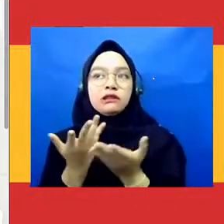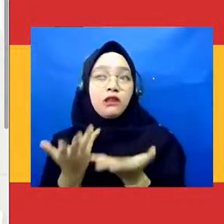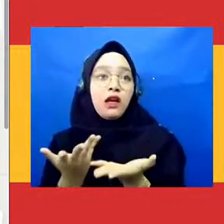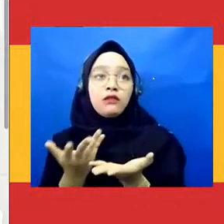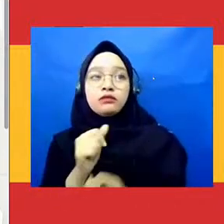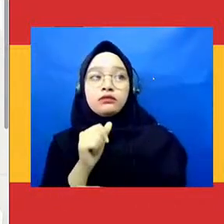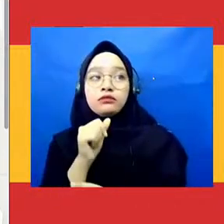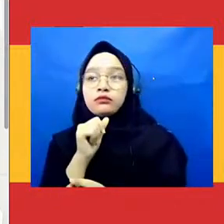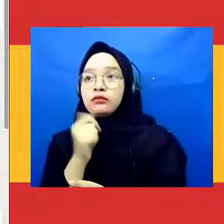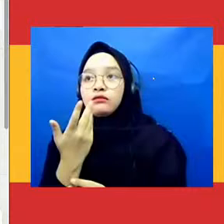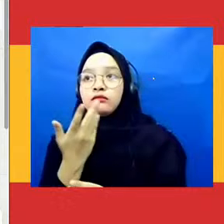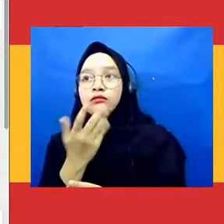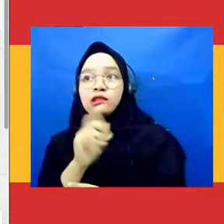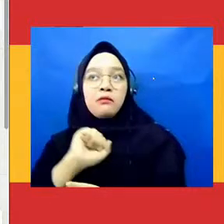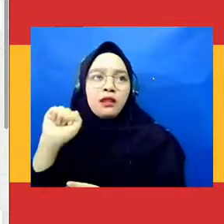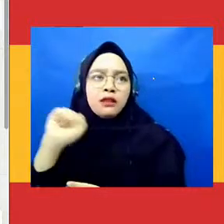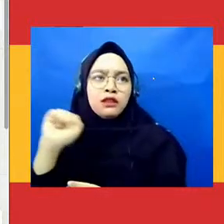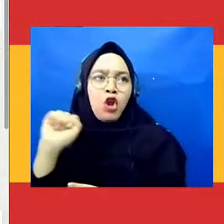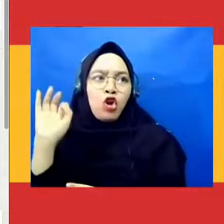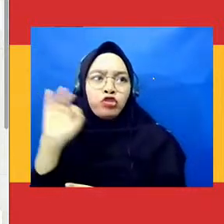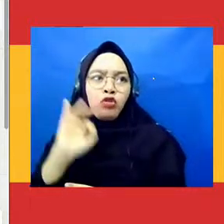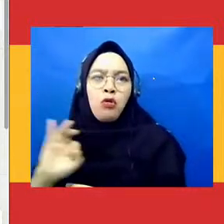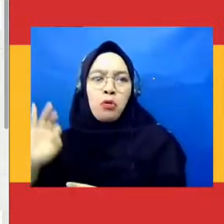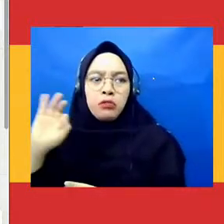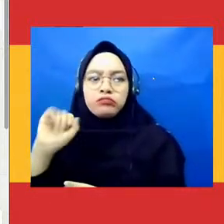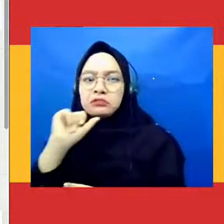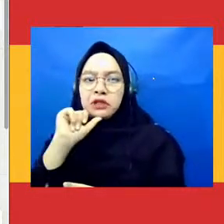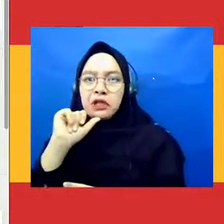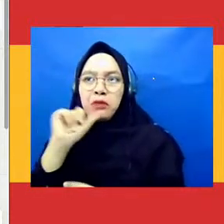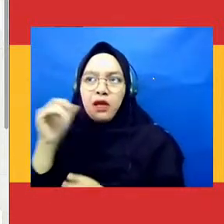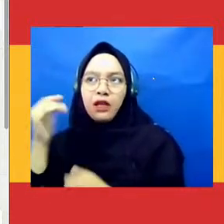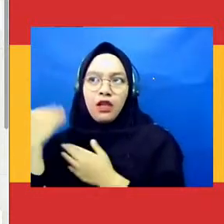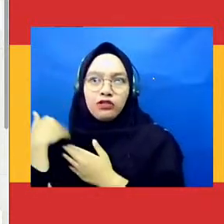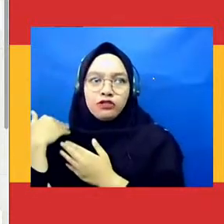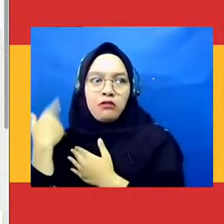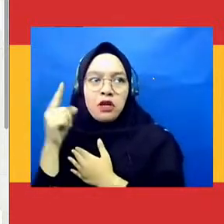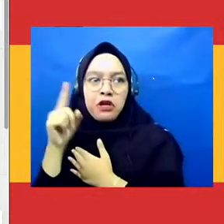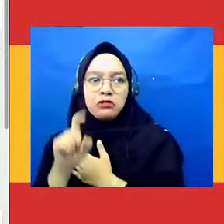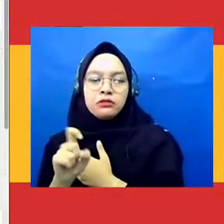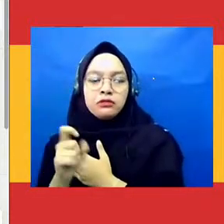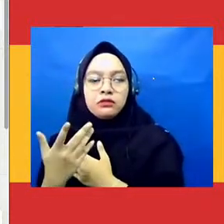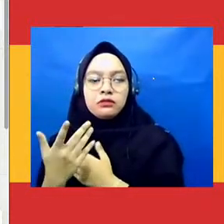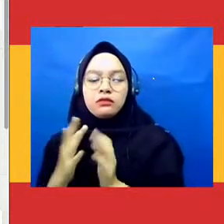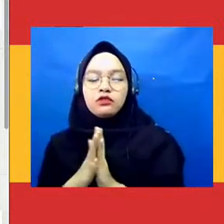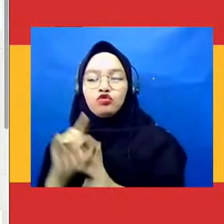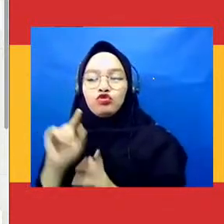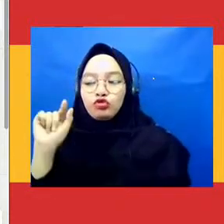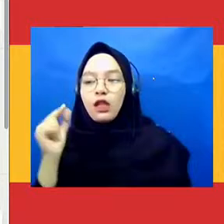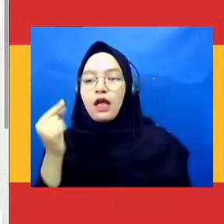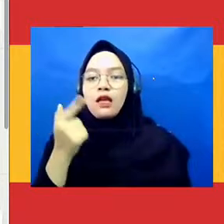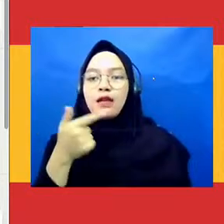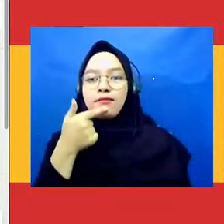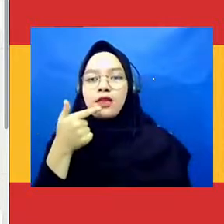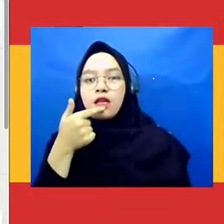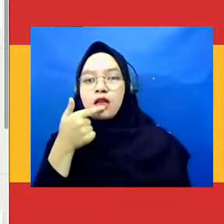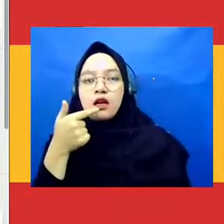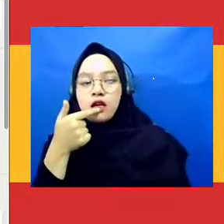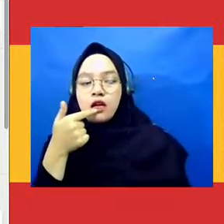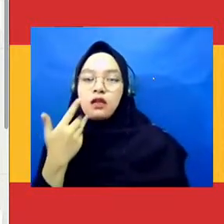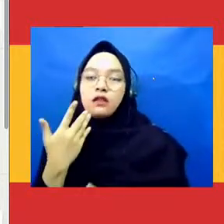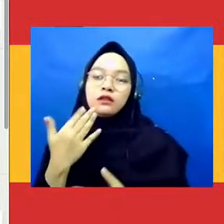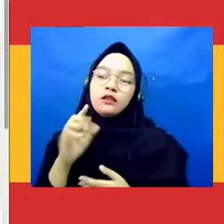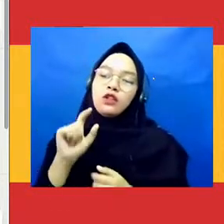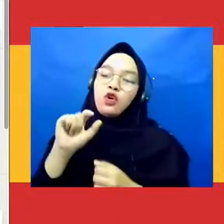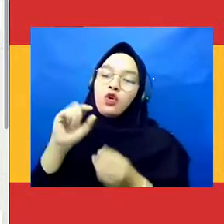sih yang harusnya bertanggung jawab? Yang paling utama di yang merah. Lalu yang nomor 2 dan nomor 3 yang biru